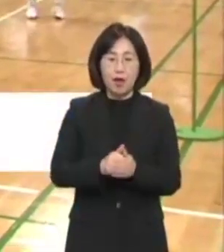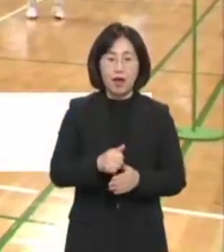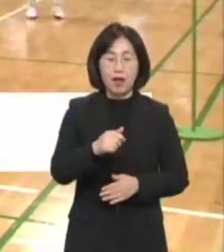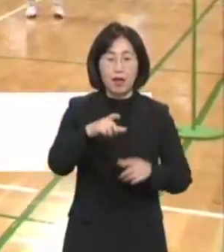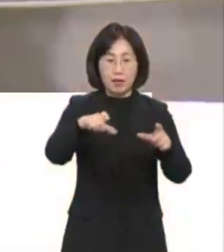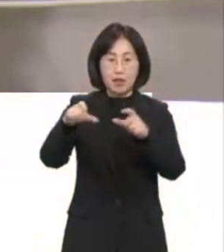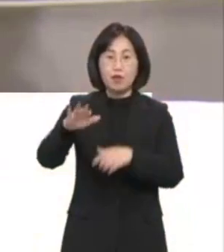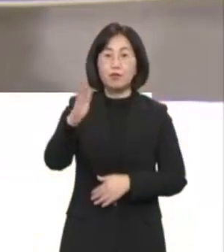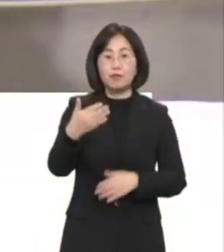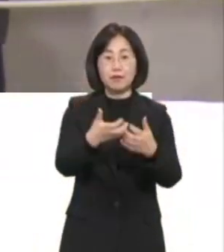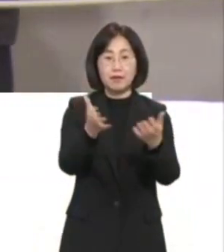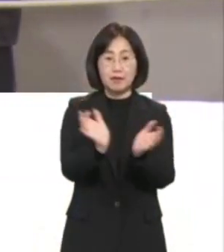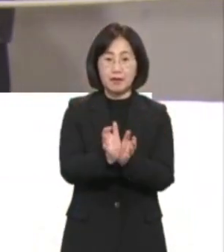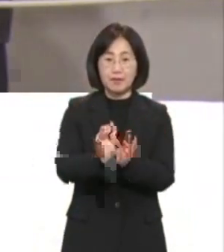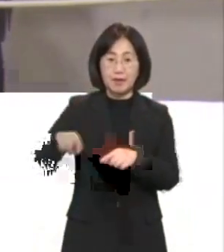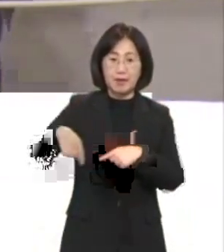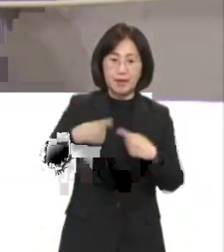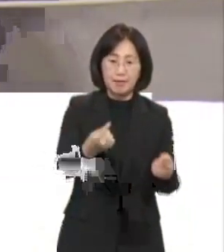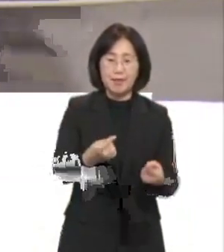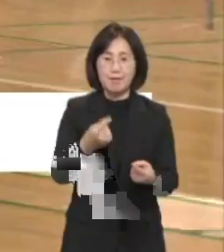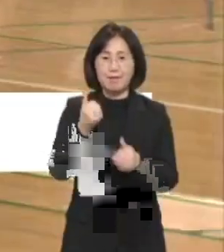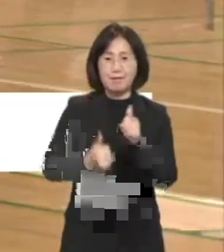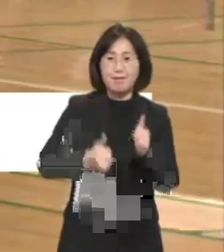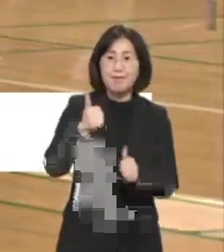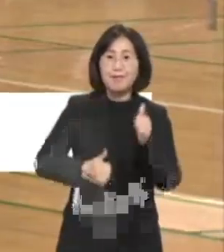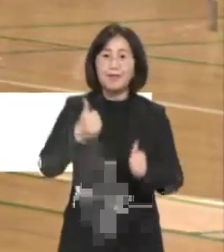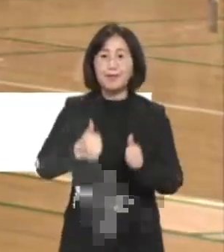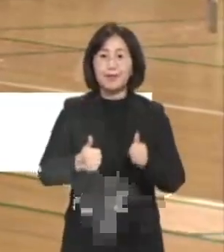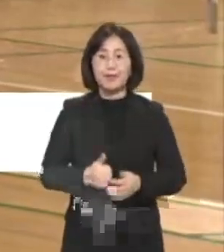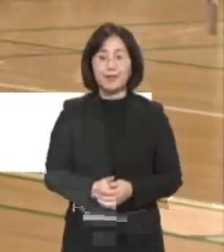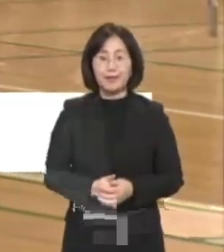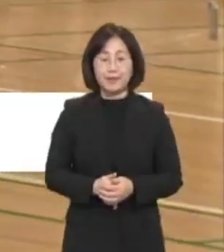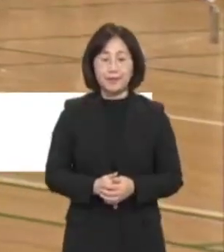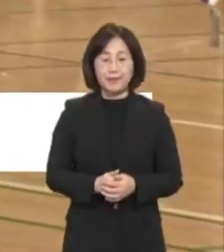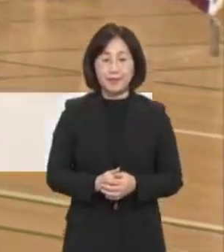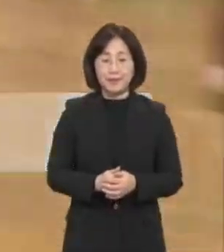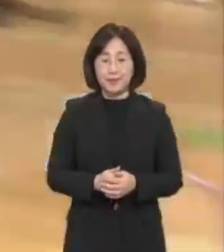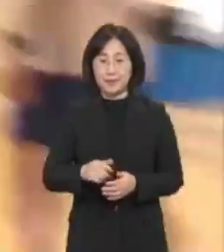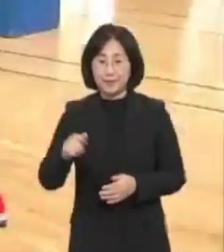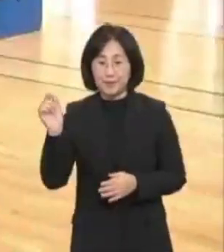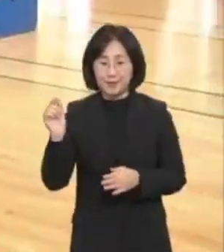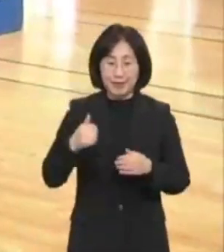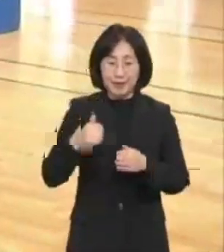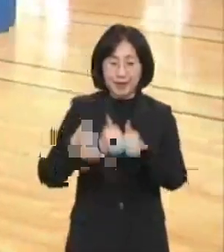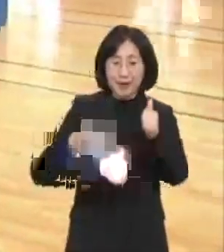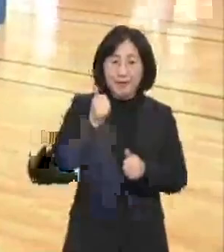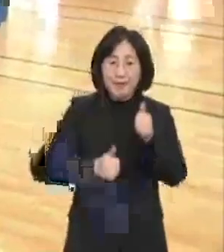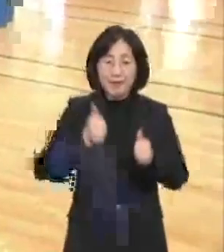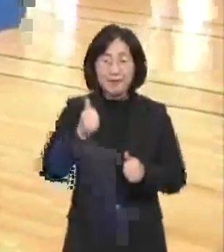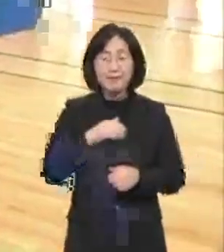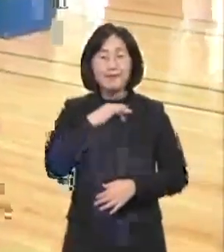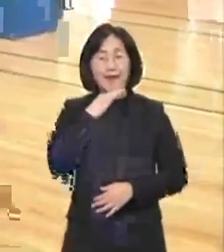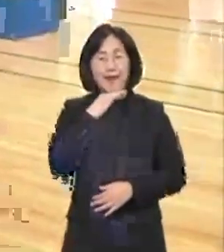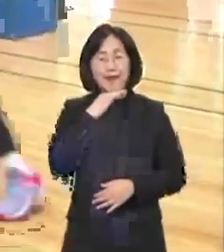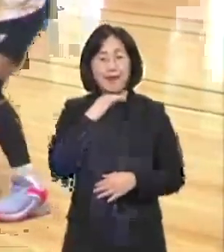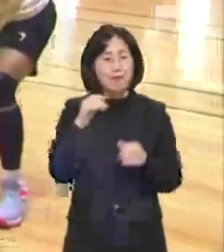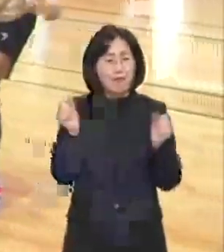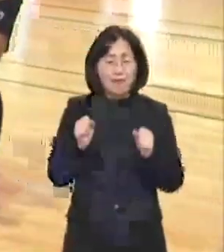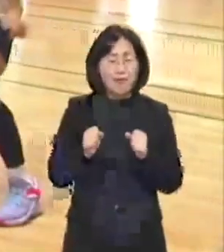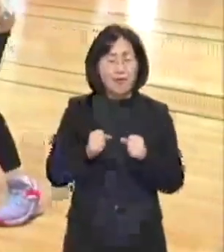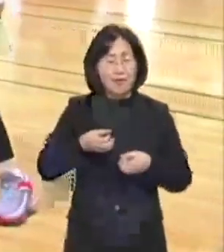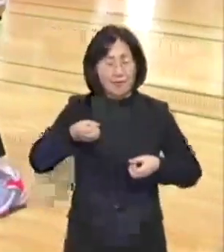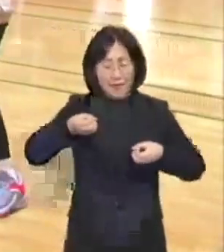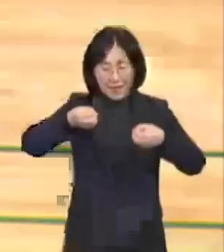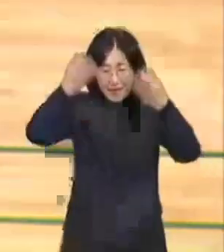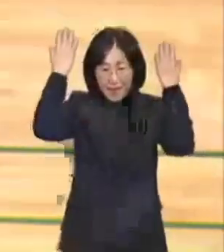나온 참가자들이 열띤 열전을 펼칩니다. 코트 위에서 경기를 펼치다 보면 나이도 계절도 잊은 채